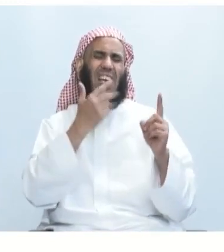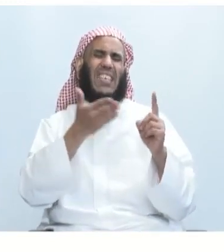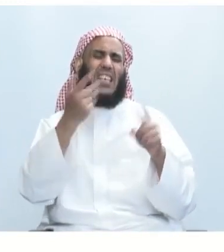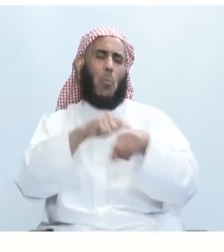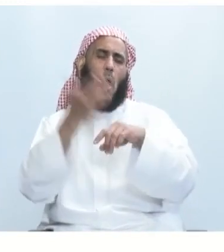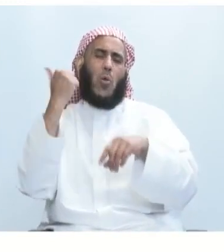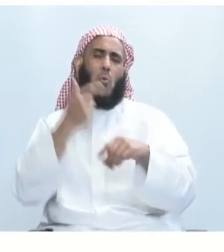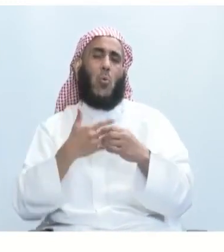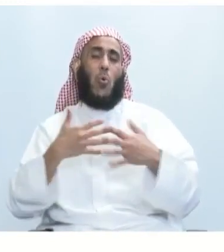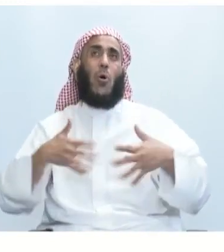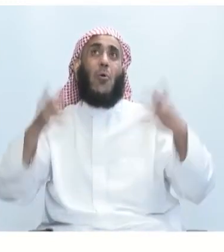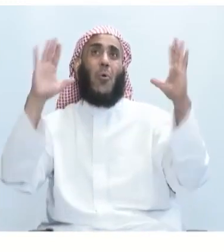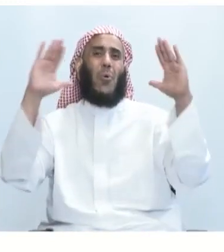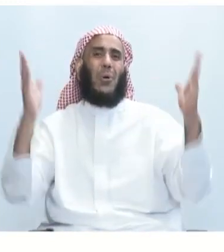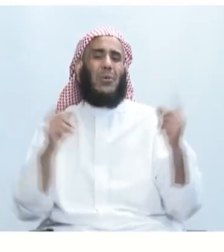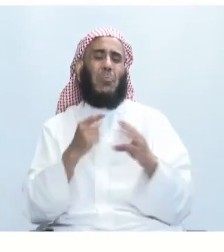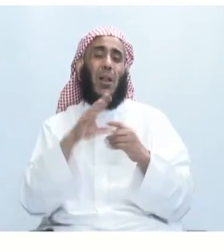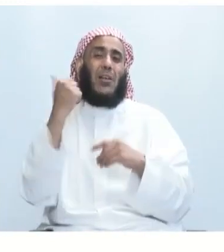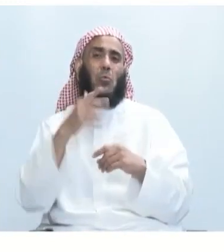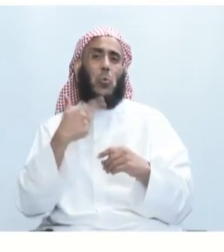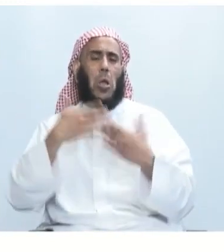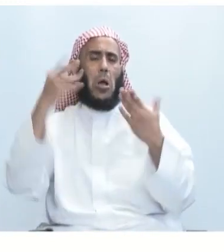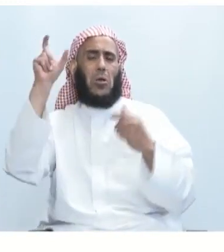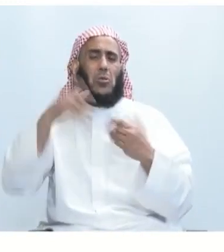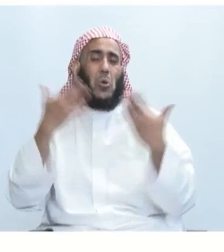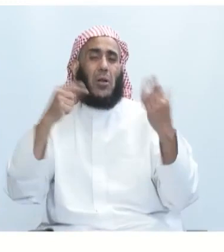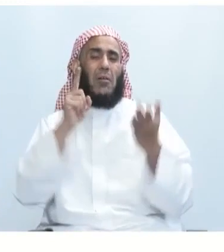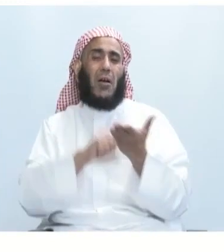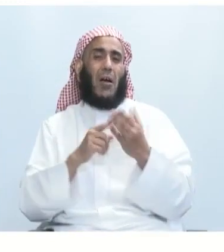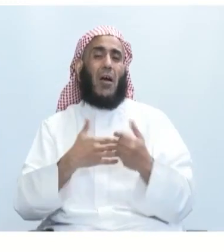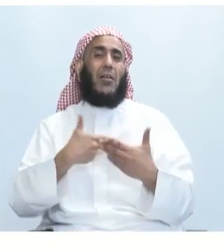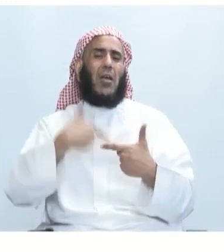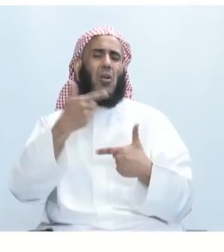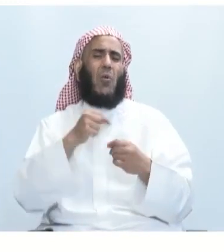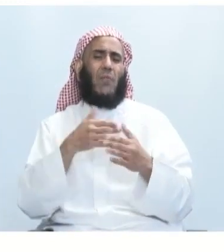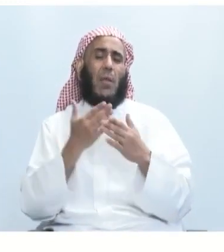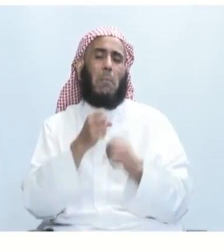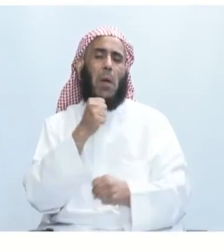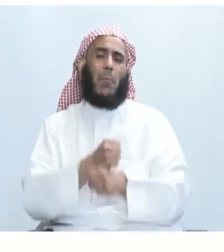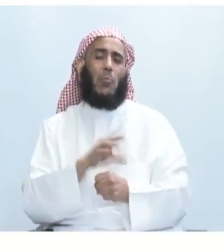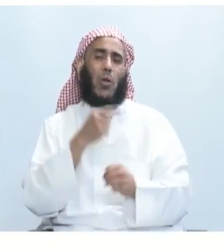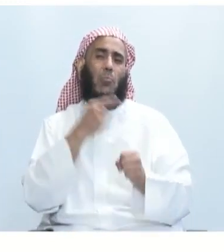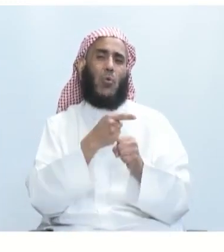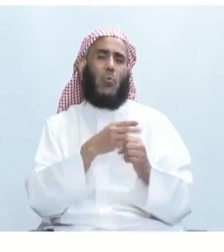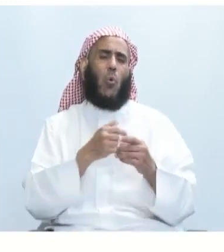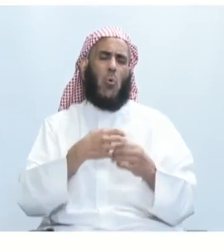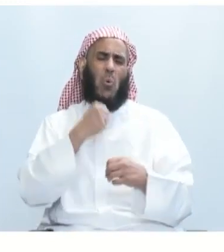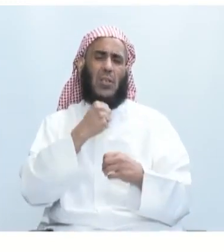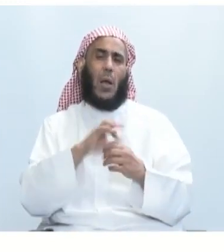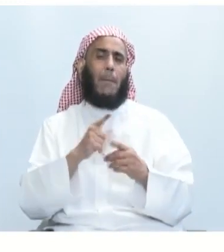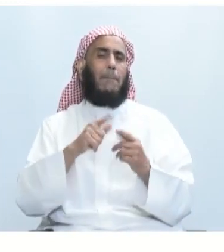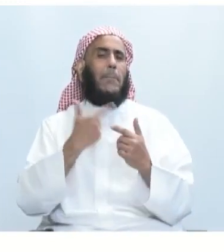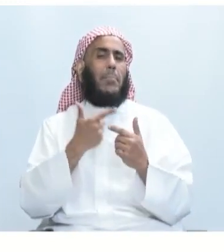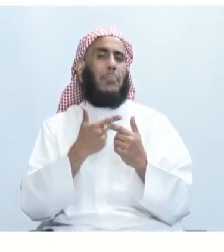عرس من الاعراس وتيقن الشعراء ان رجاءهم في مامن بك من وقوع الباس ما